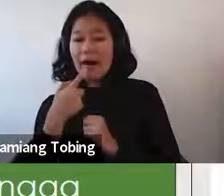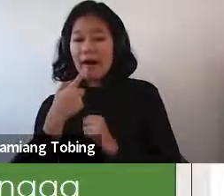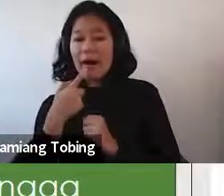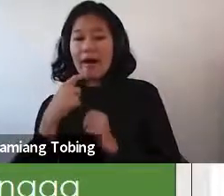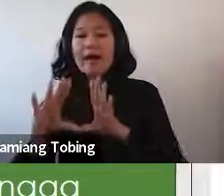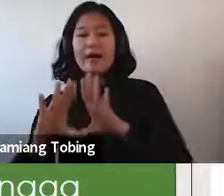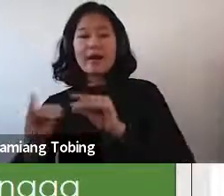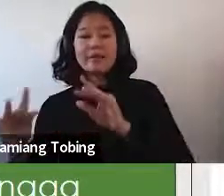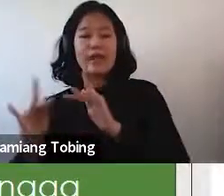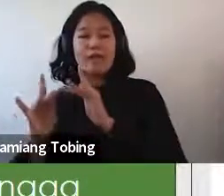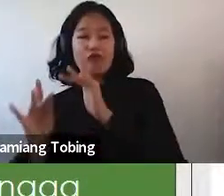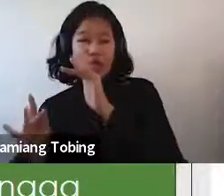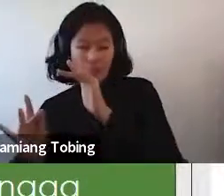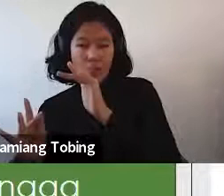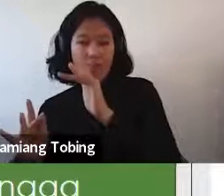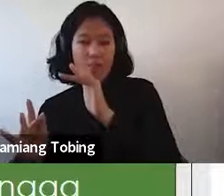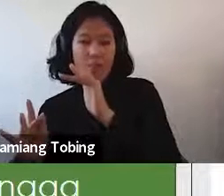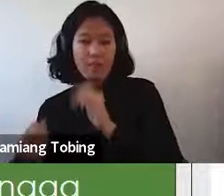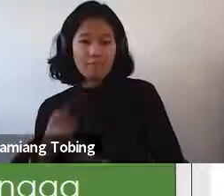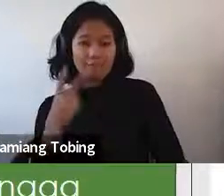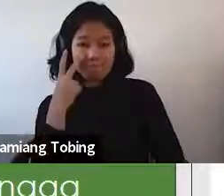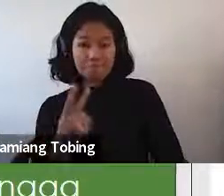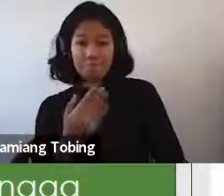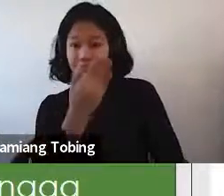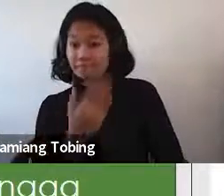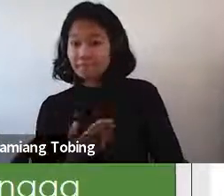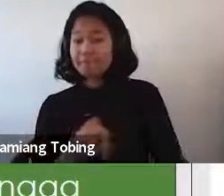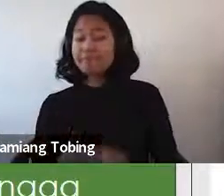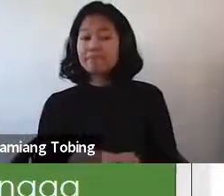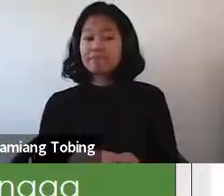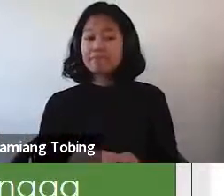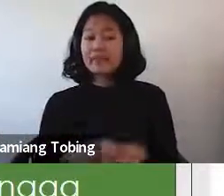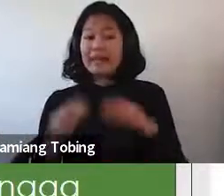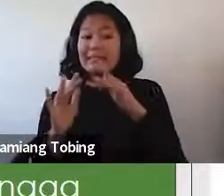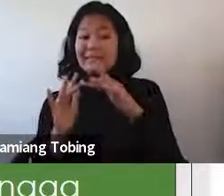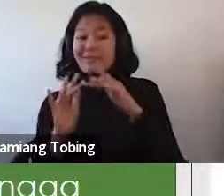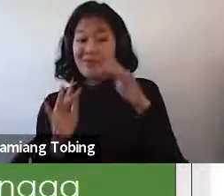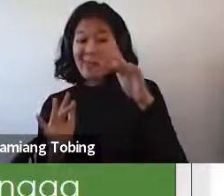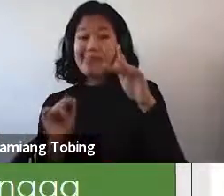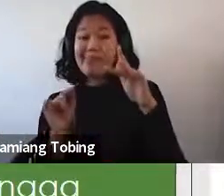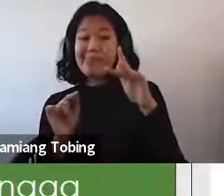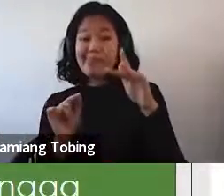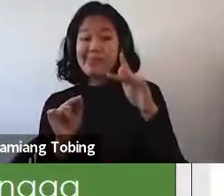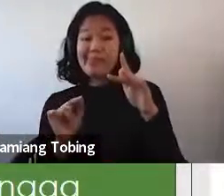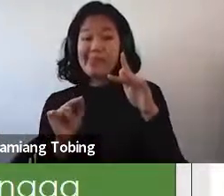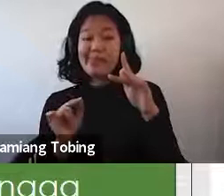perkembangan sektor informal. Kita lihat bahwa sektor